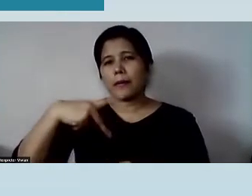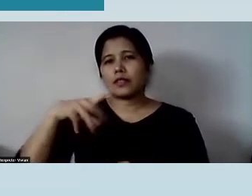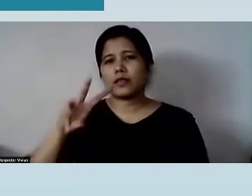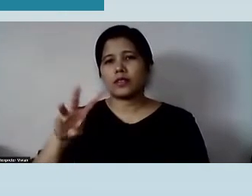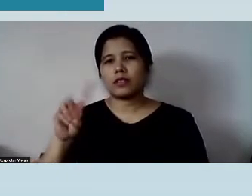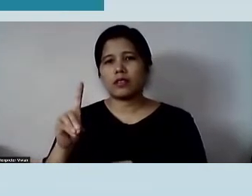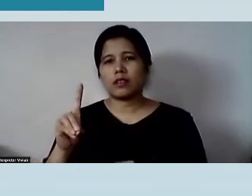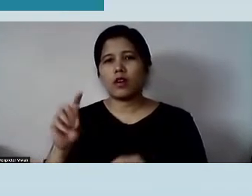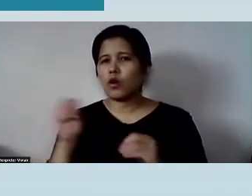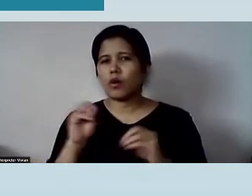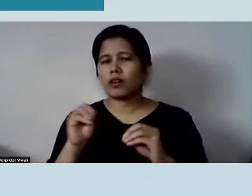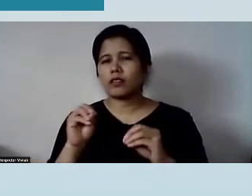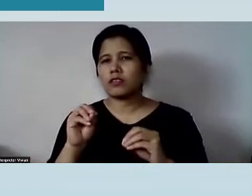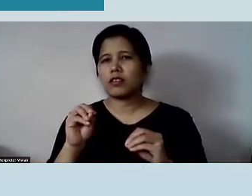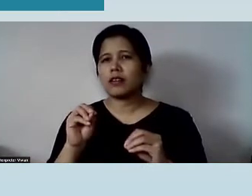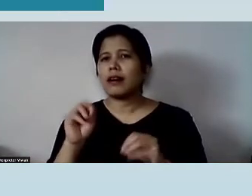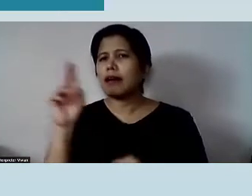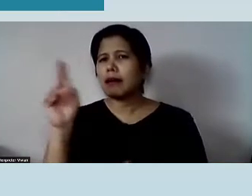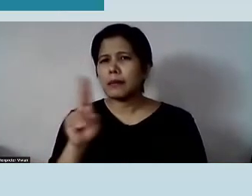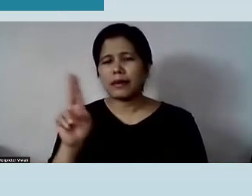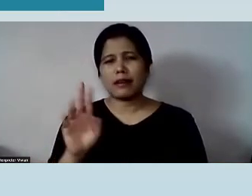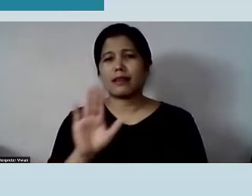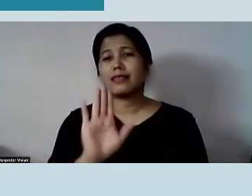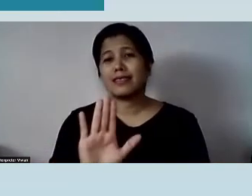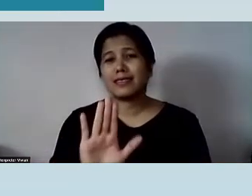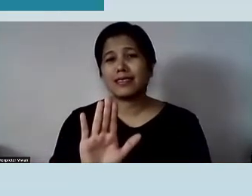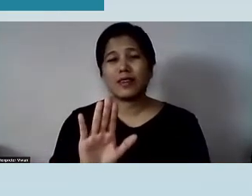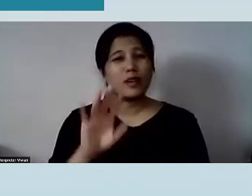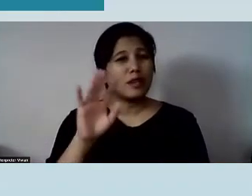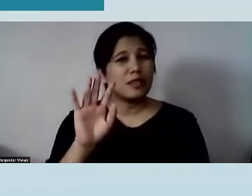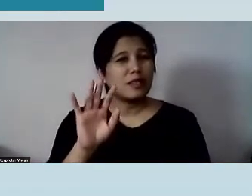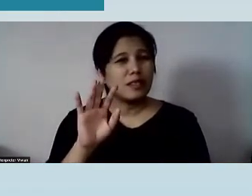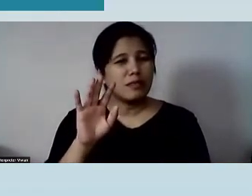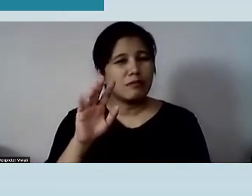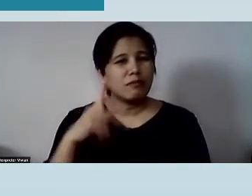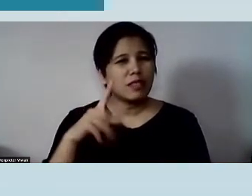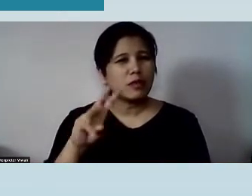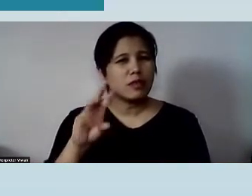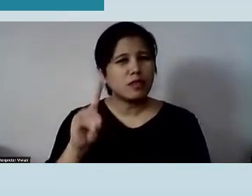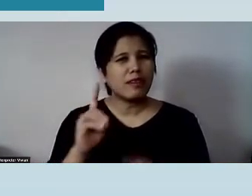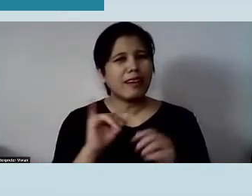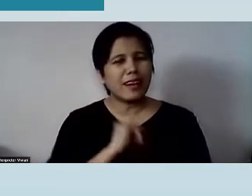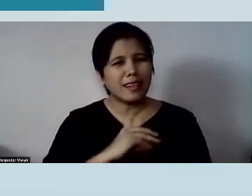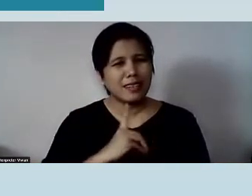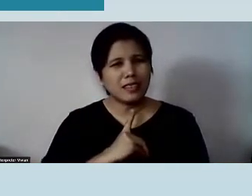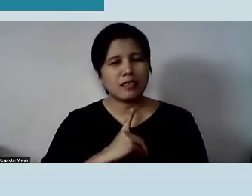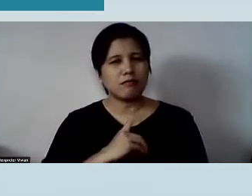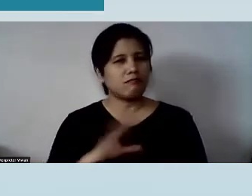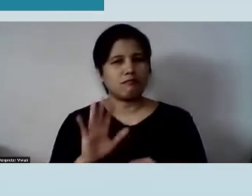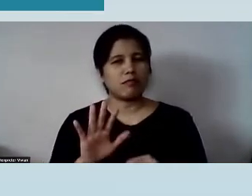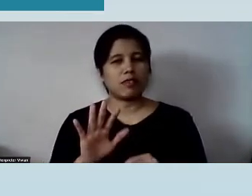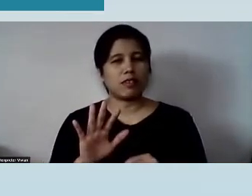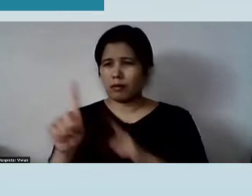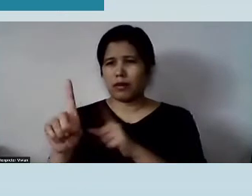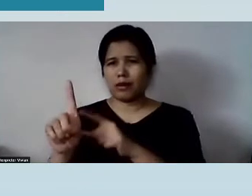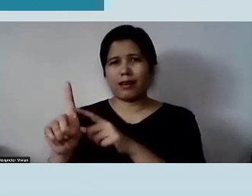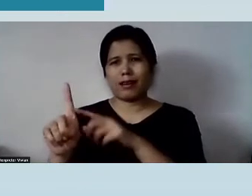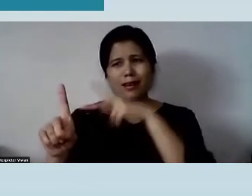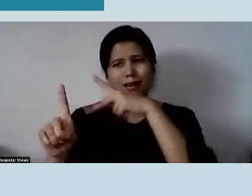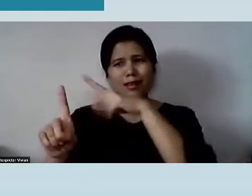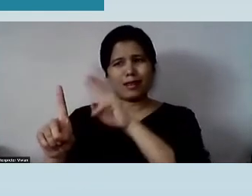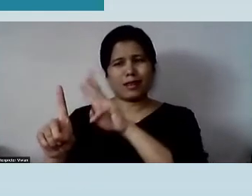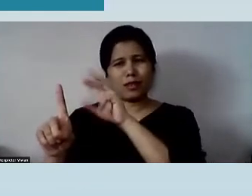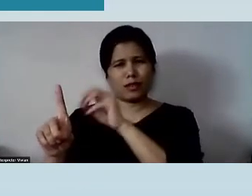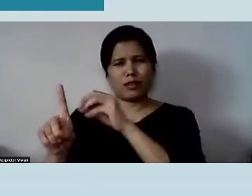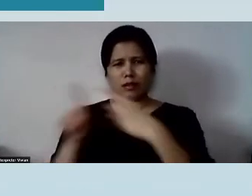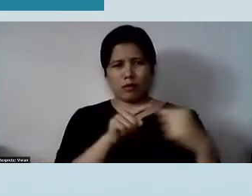nga ipapagamit ang PWD ID ninyo sa iba na hindi sila yun yung inisyuhan ng PWD ID. Kasi yun nga po, nabanggit